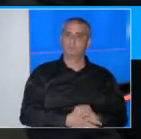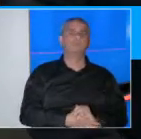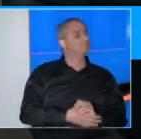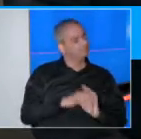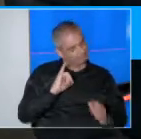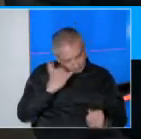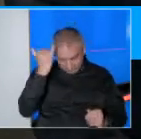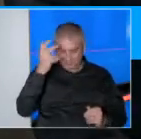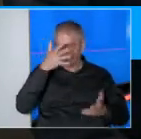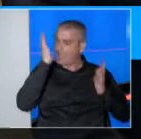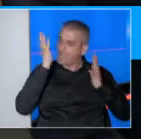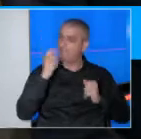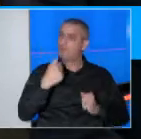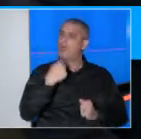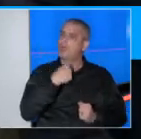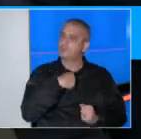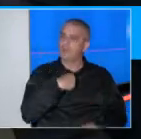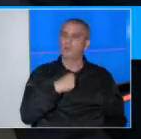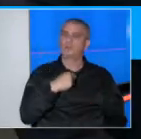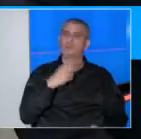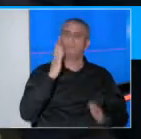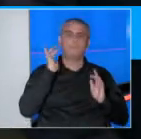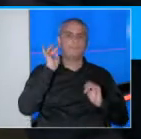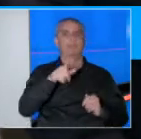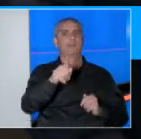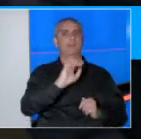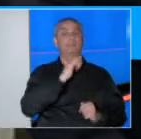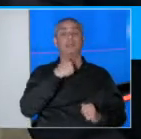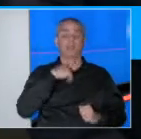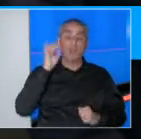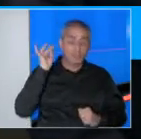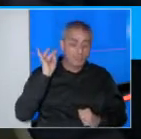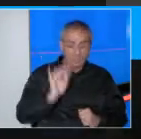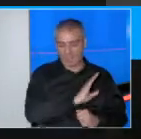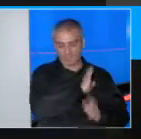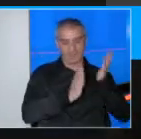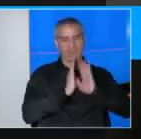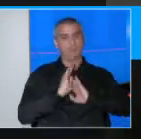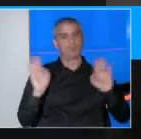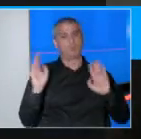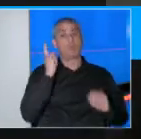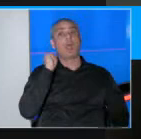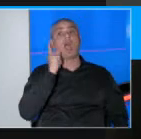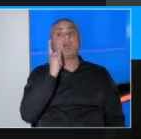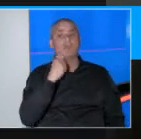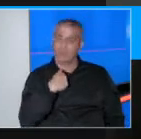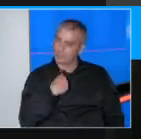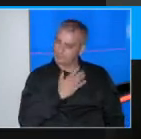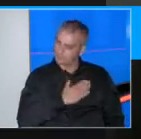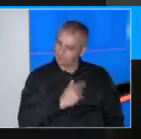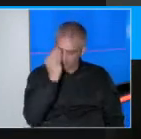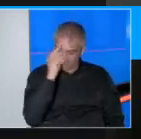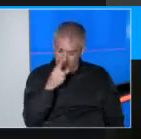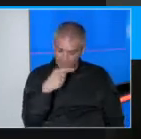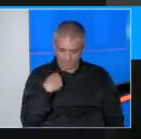חד משמעית, זה חמור, אנחנו מגנים זאת. אנחנו נגד כל אלימות. אבל אני רוצה להסביר לך,